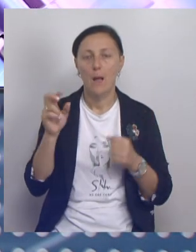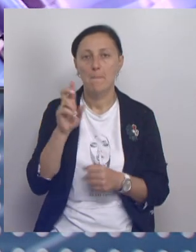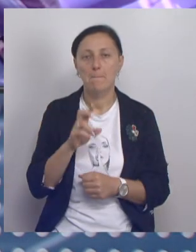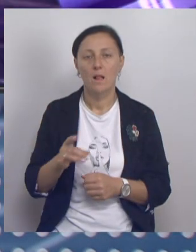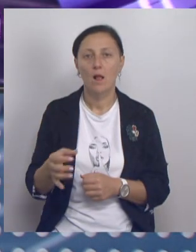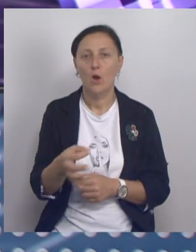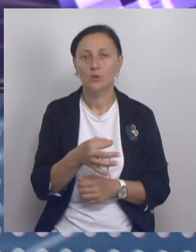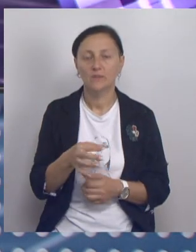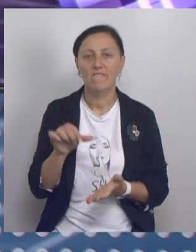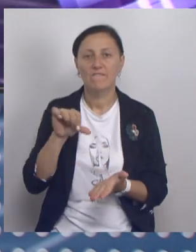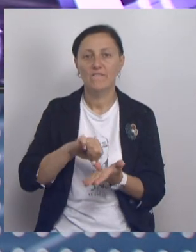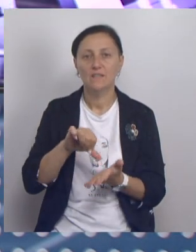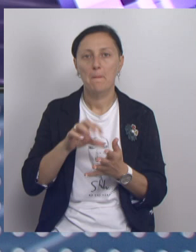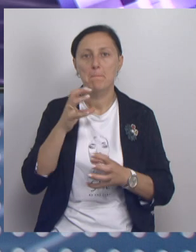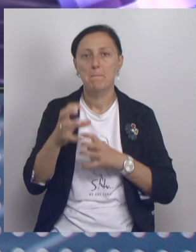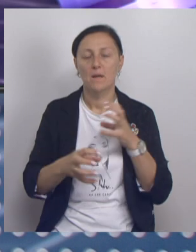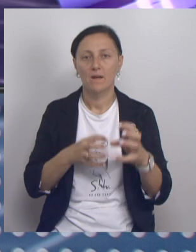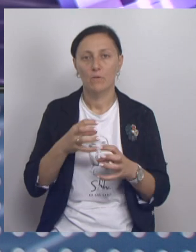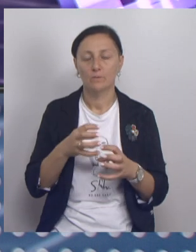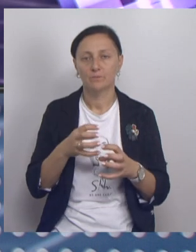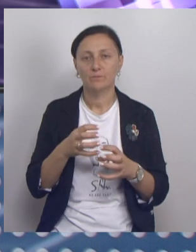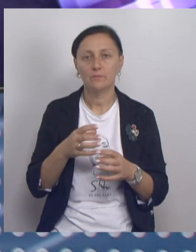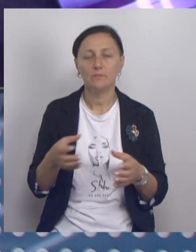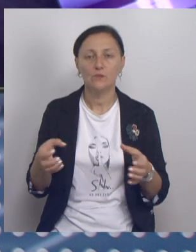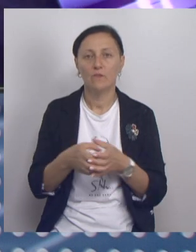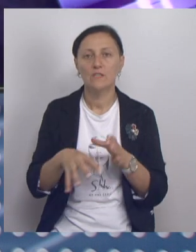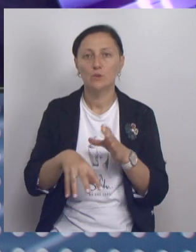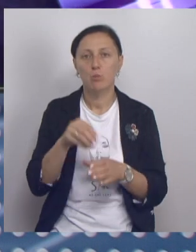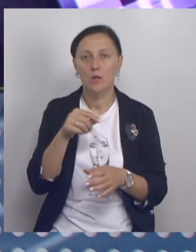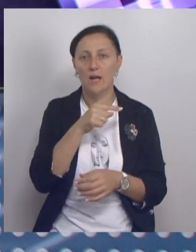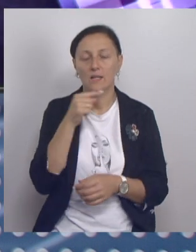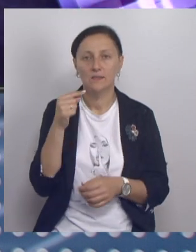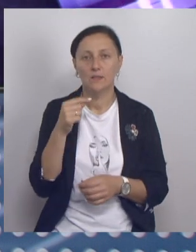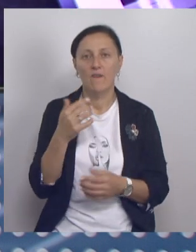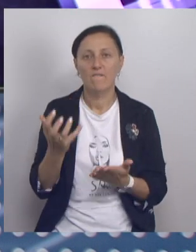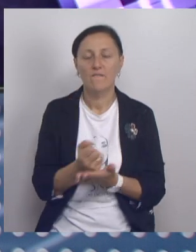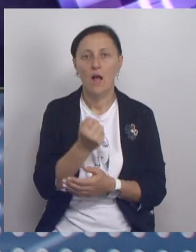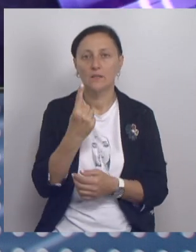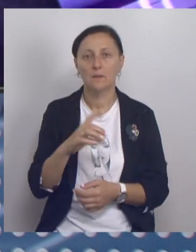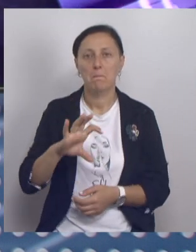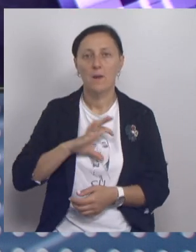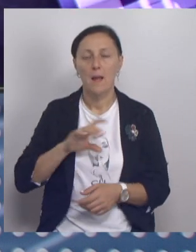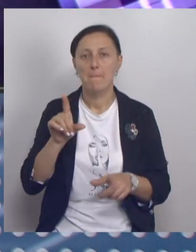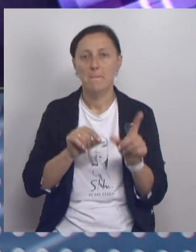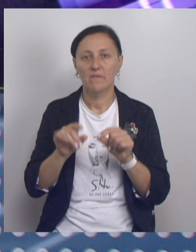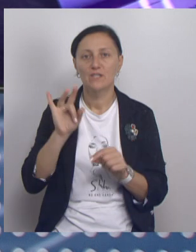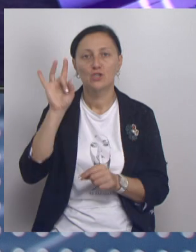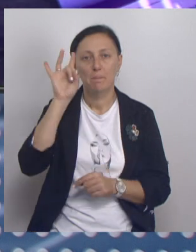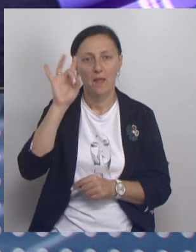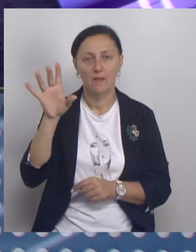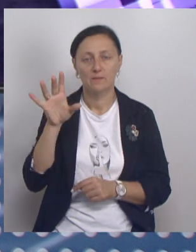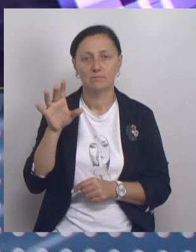гиревики успешно выступили на мировой арене. В составе сборной страны наши ребята взяли 11 медалей на первенстве и чемпионате.